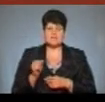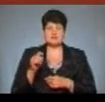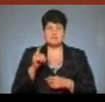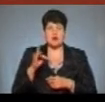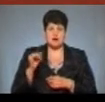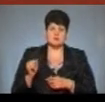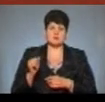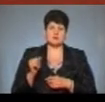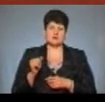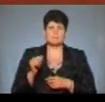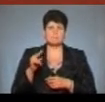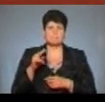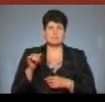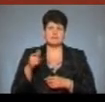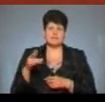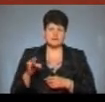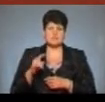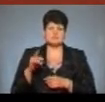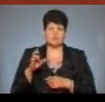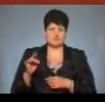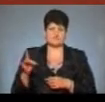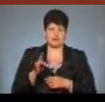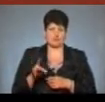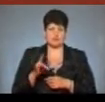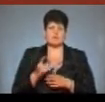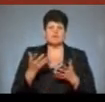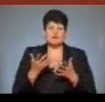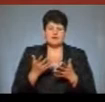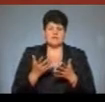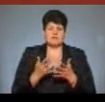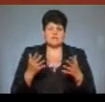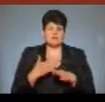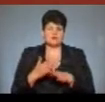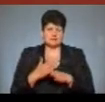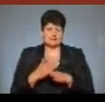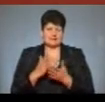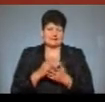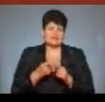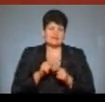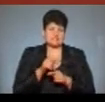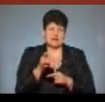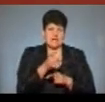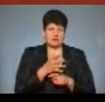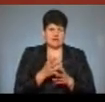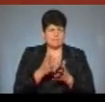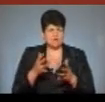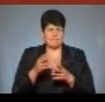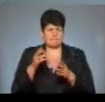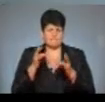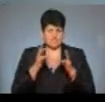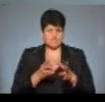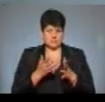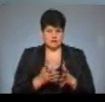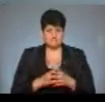Зборівський райони. Яка частина великих сільськогосподарських посівів, культур зосереджена саме в цих районах, які найбільше постраждали?